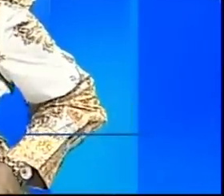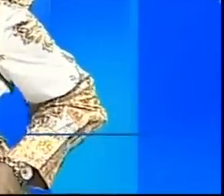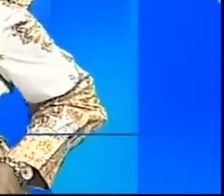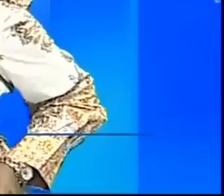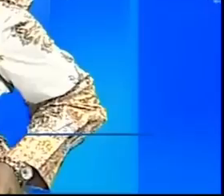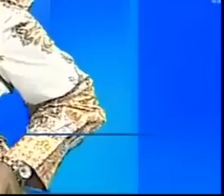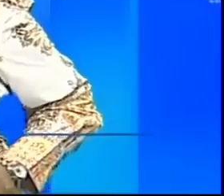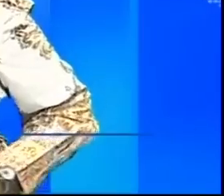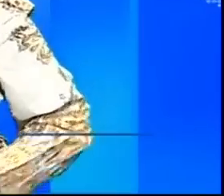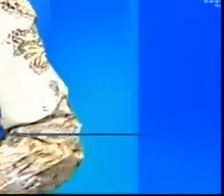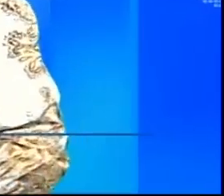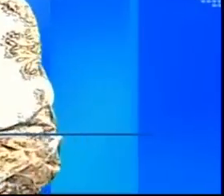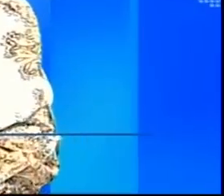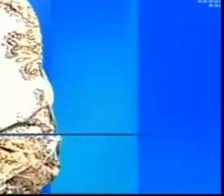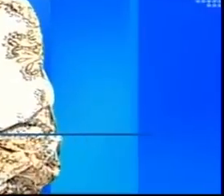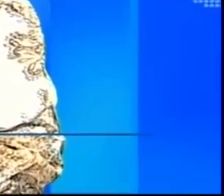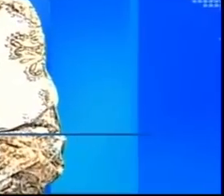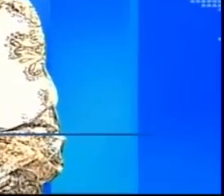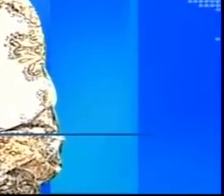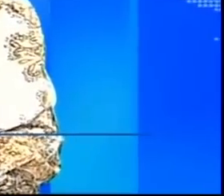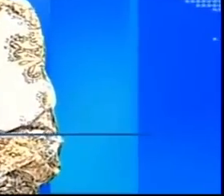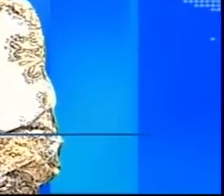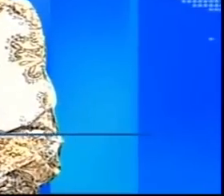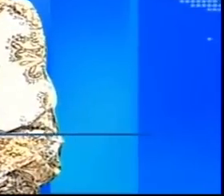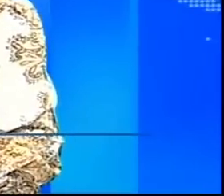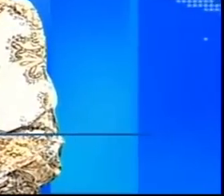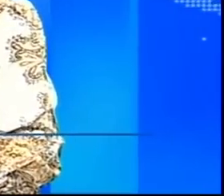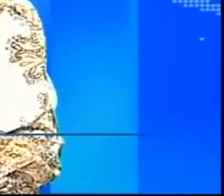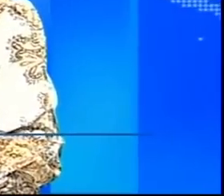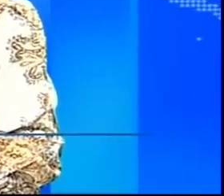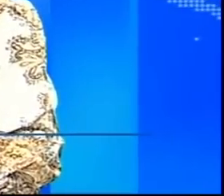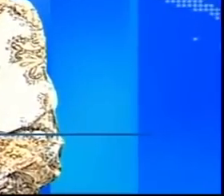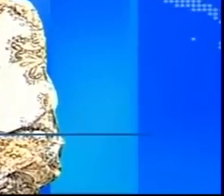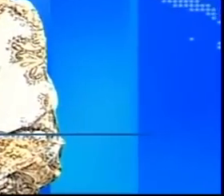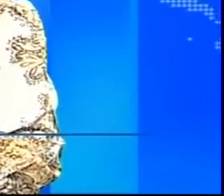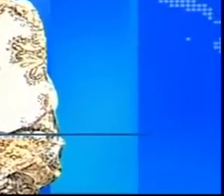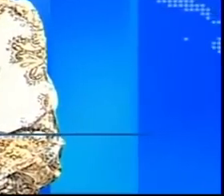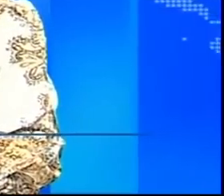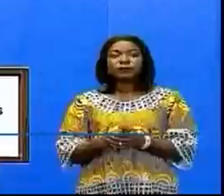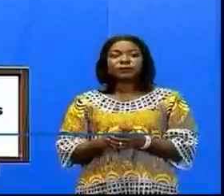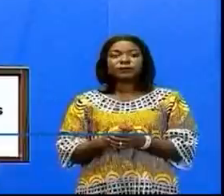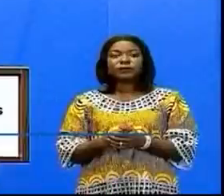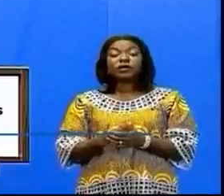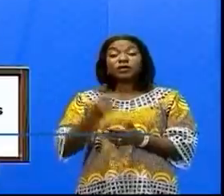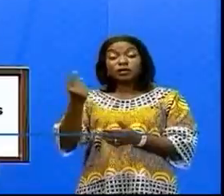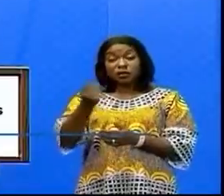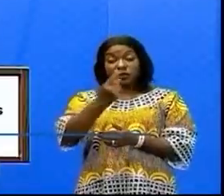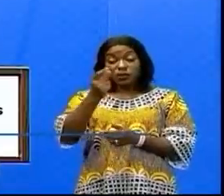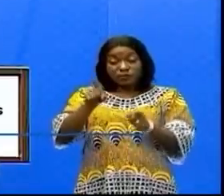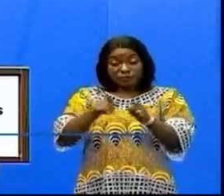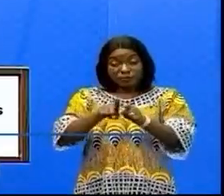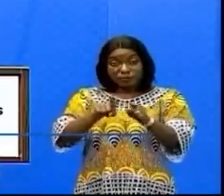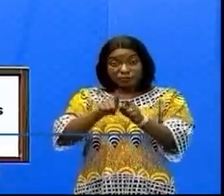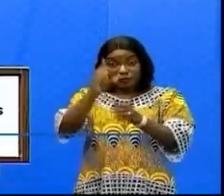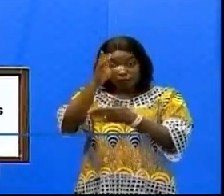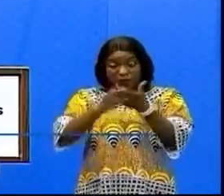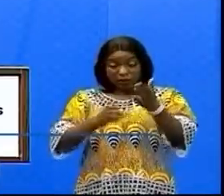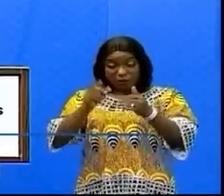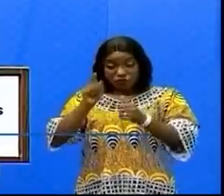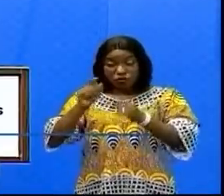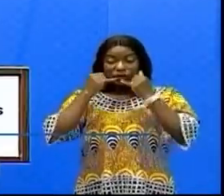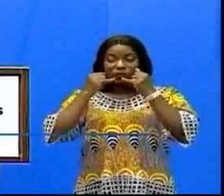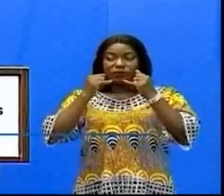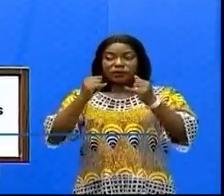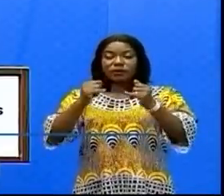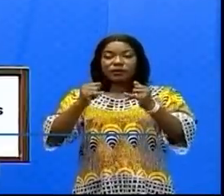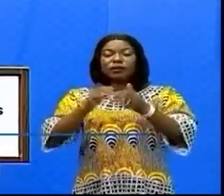du gouvernement Patrick Muyaya. Un extrait choisi par la rédaction. Ces chapitres de points d'information.